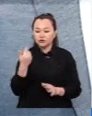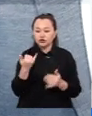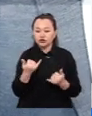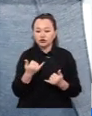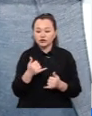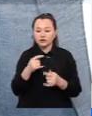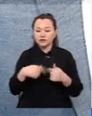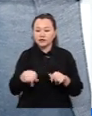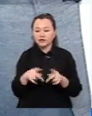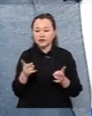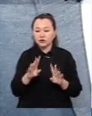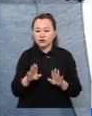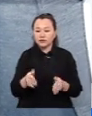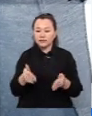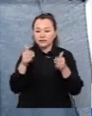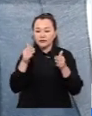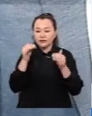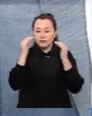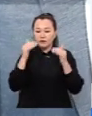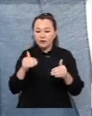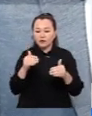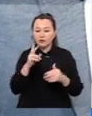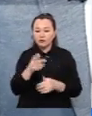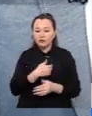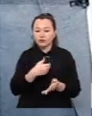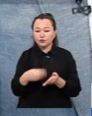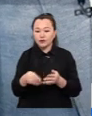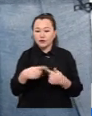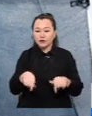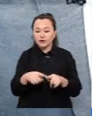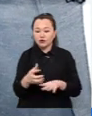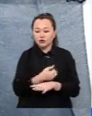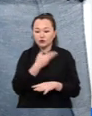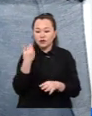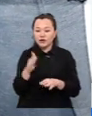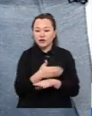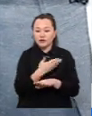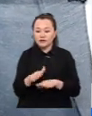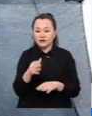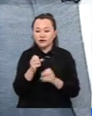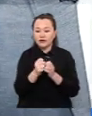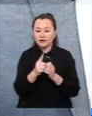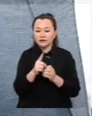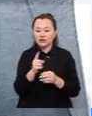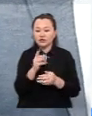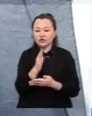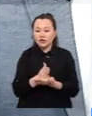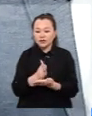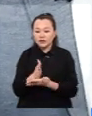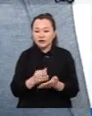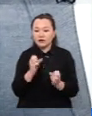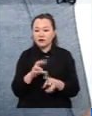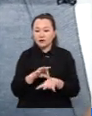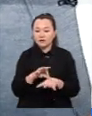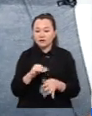от здания остались только стены и потолок. Желающих купить объект не нашлось, и его разделили на 11 частей. Торги